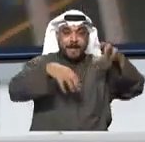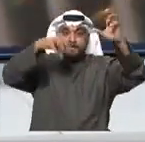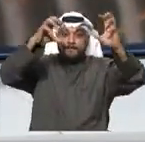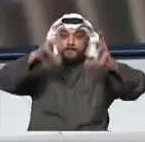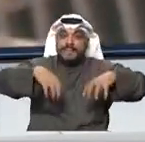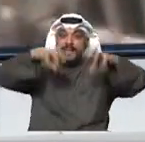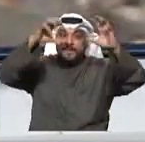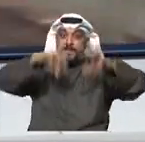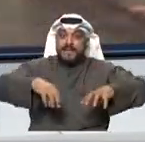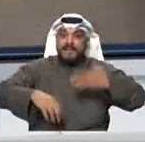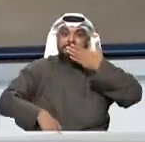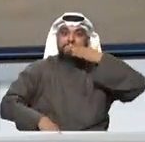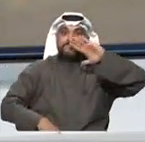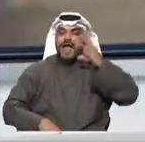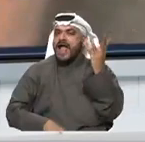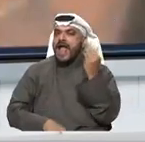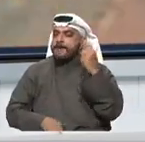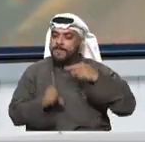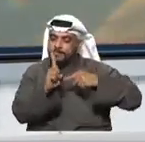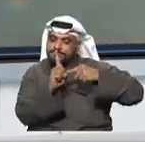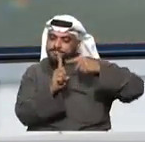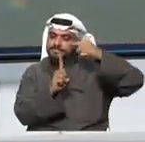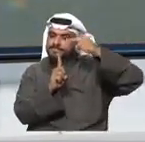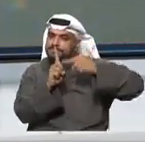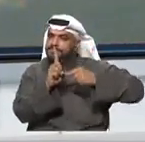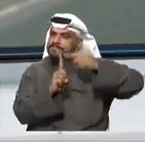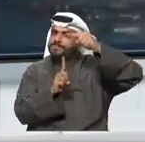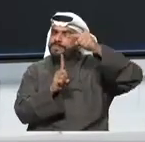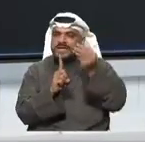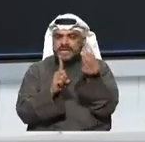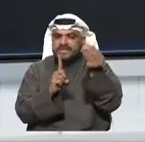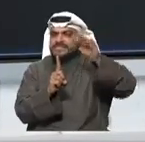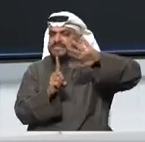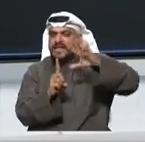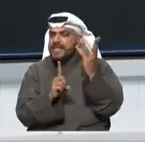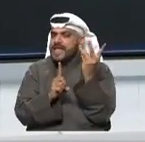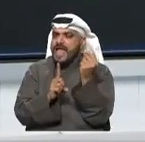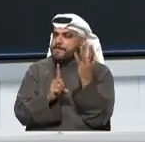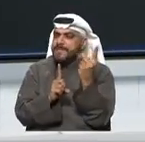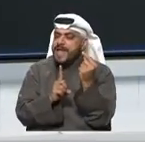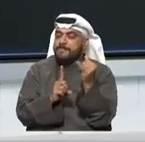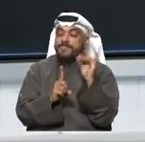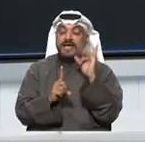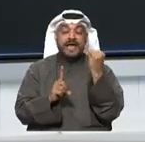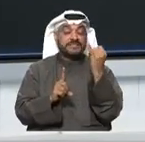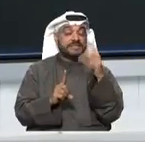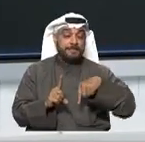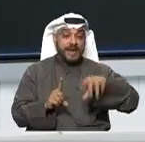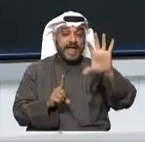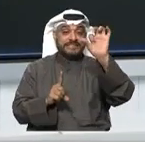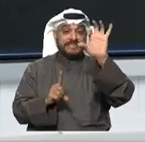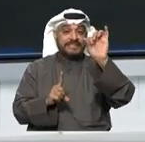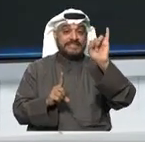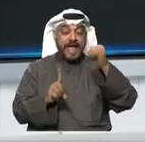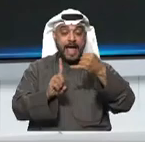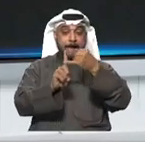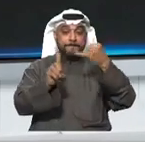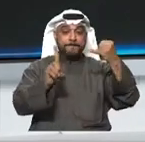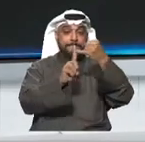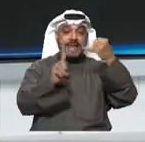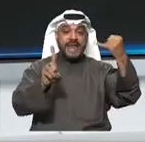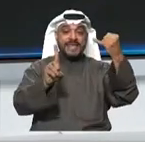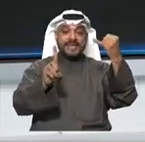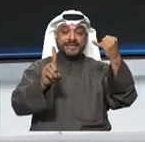الأمطار المسجلة حتى هذه اللحظة تجاوزت وصلت تقريباً 9 ملي في بعض المناطق الجنوبية،